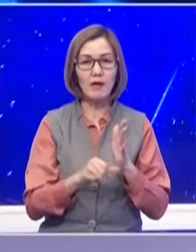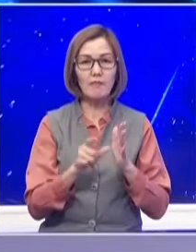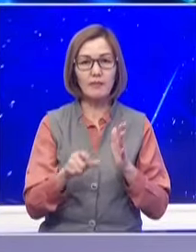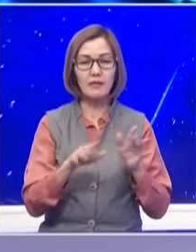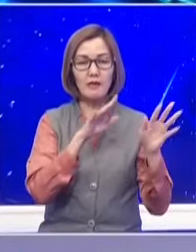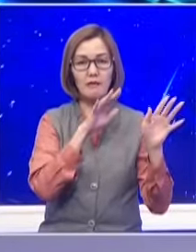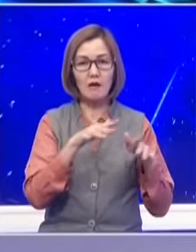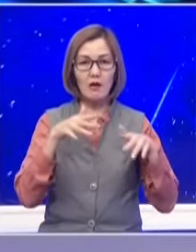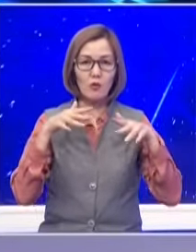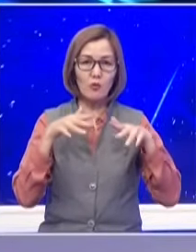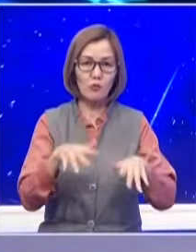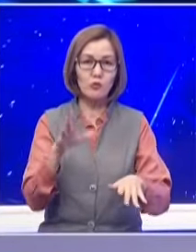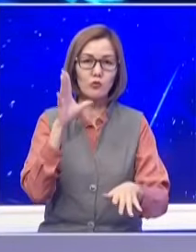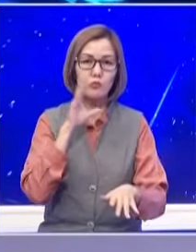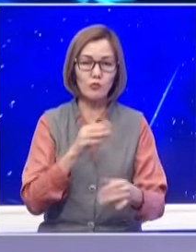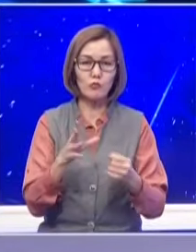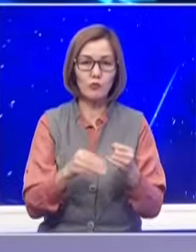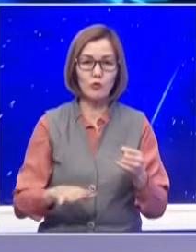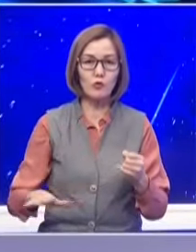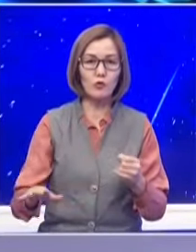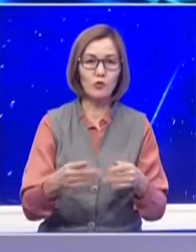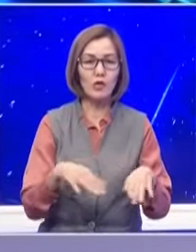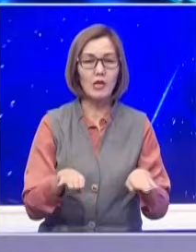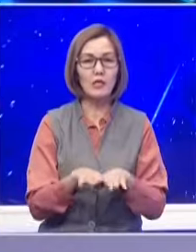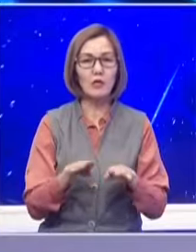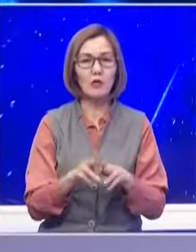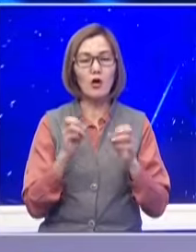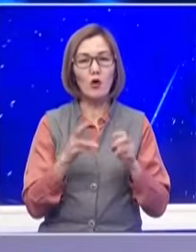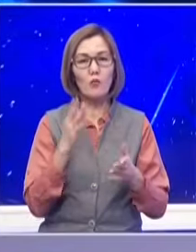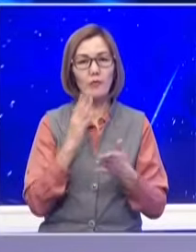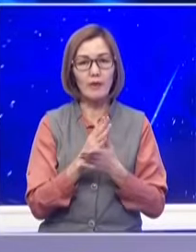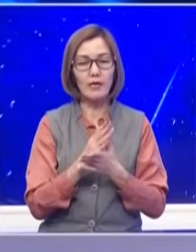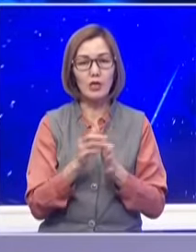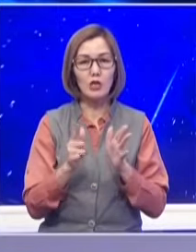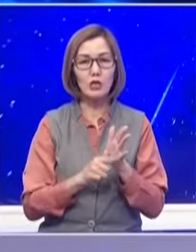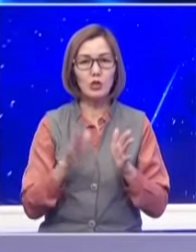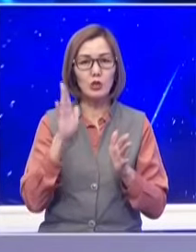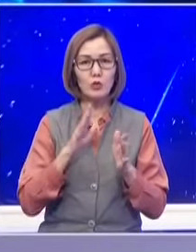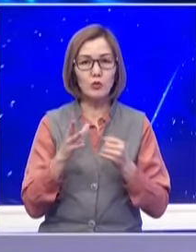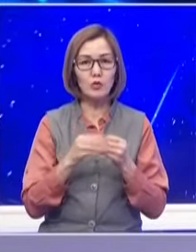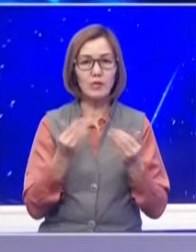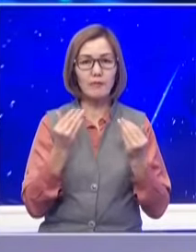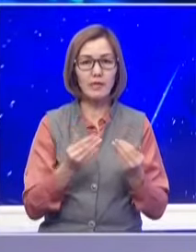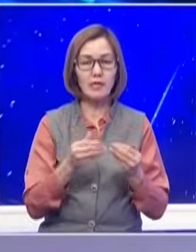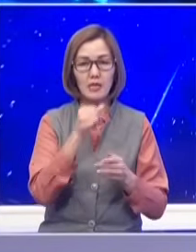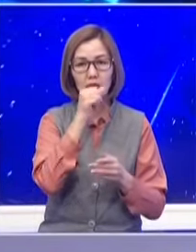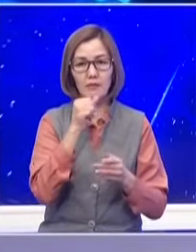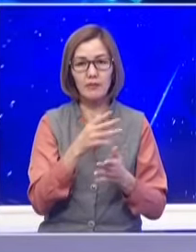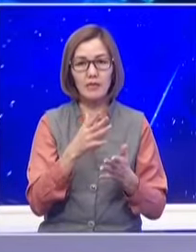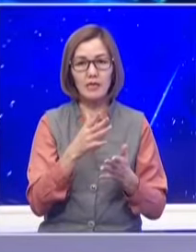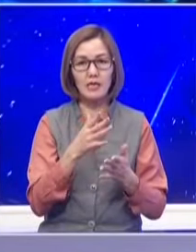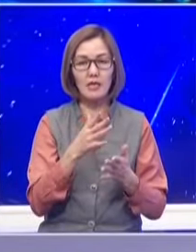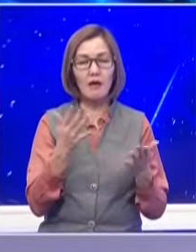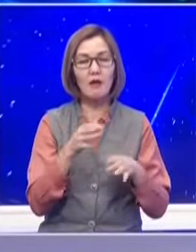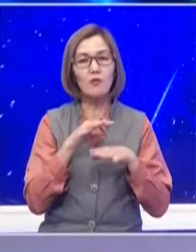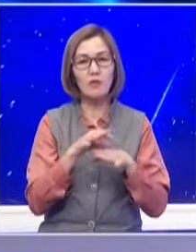астам қар көшуі мүмкін учаске және дәл осы мөлшерде сел жүру қаупі бар аумақ бар. Жетісу жерінде биылғы қыс мезгілі